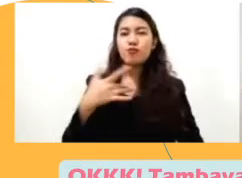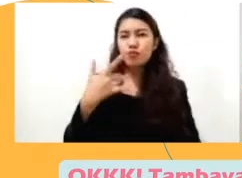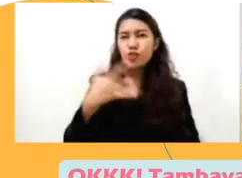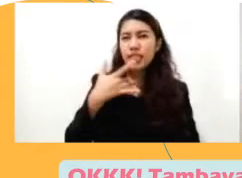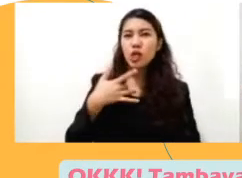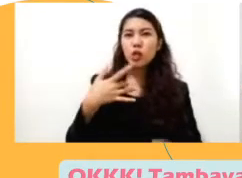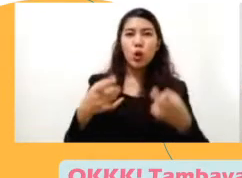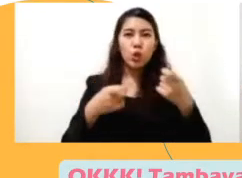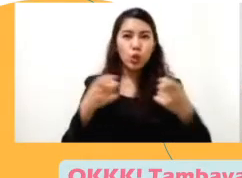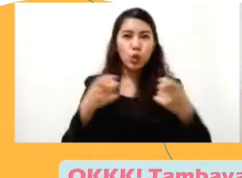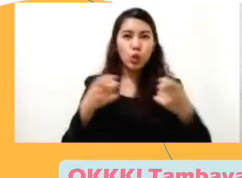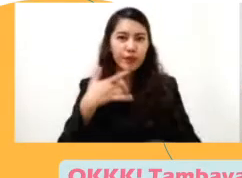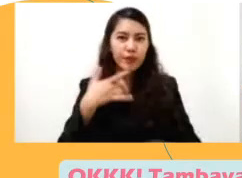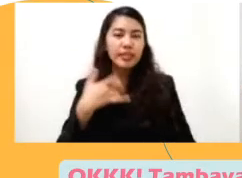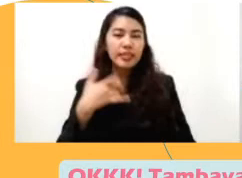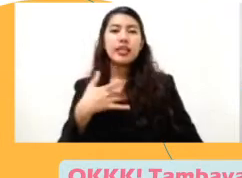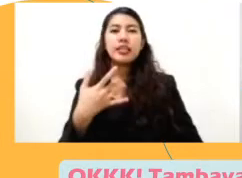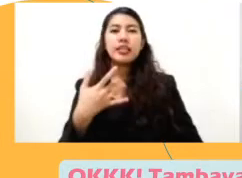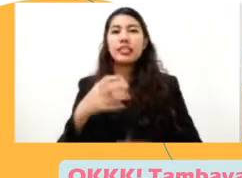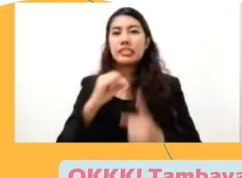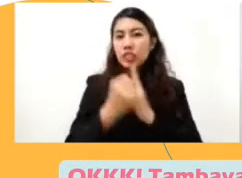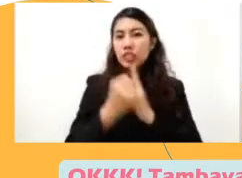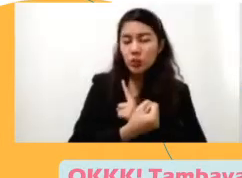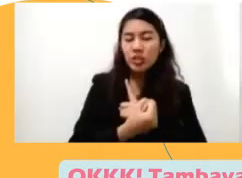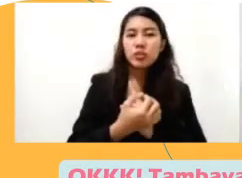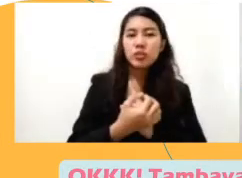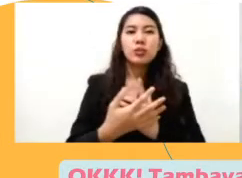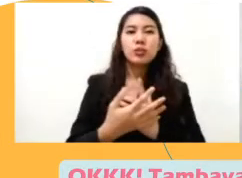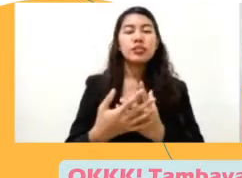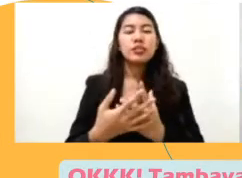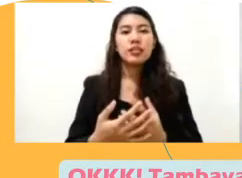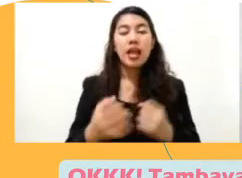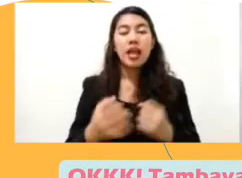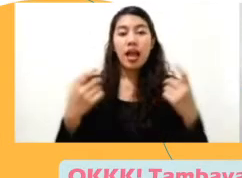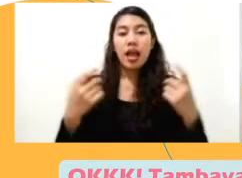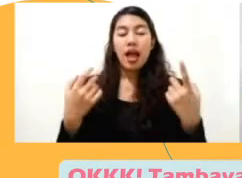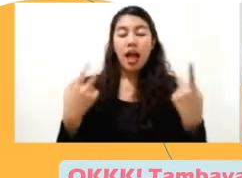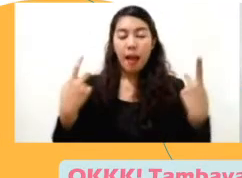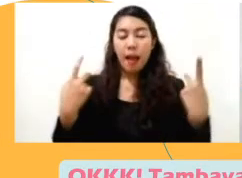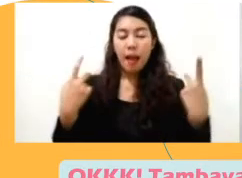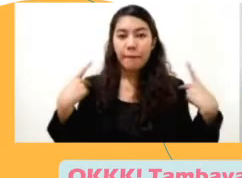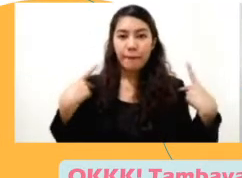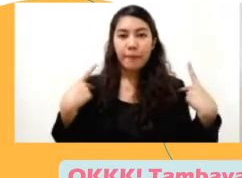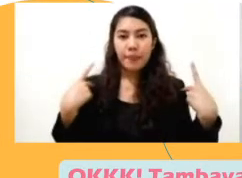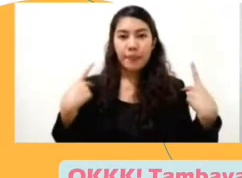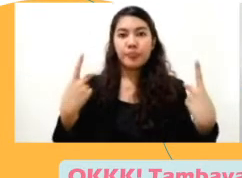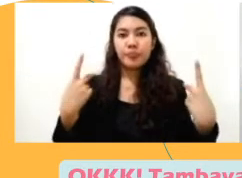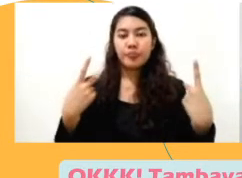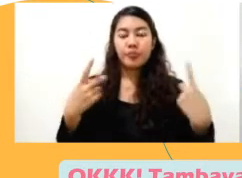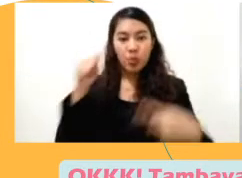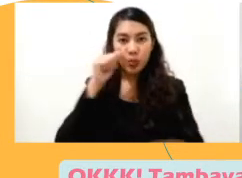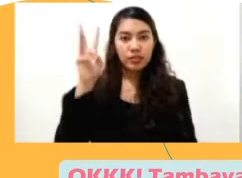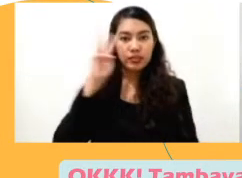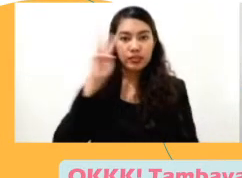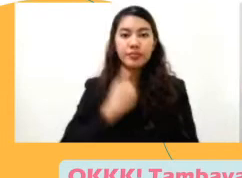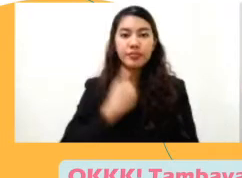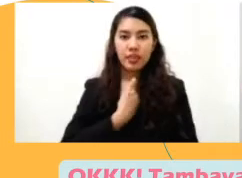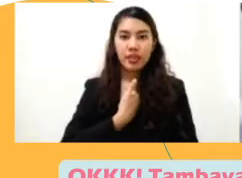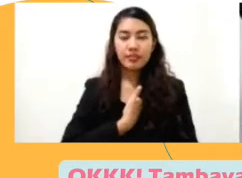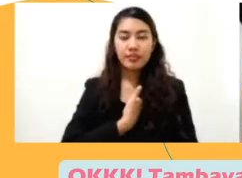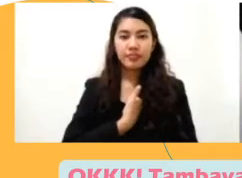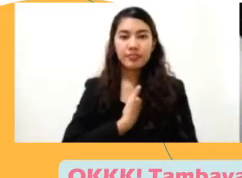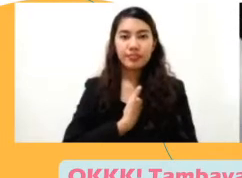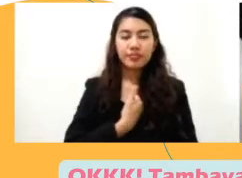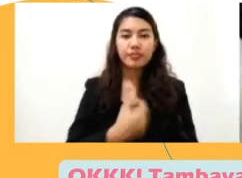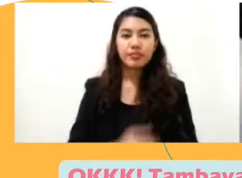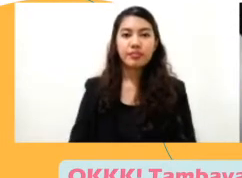ating sitwasyon. So, may ginagawa tayo. Pero yung ginagawa din natin, humuhugot din tayo